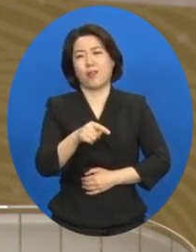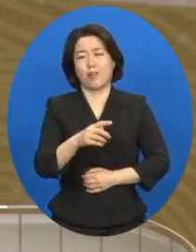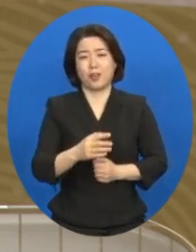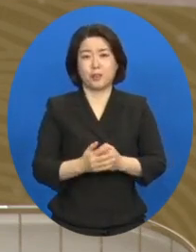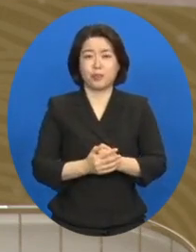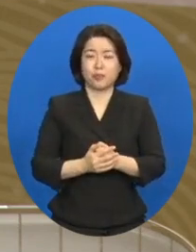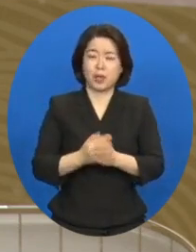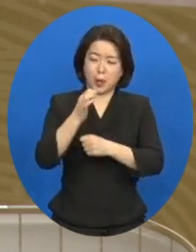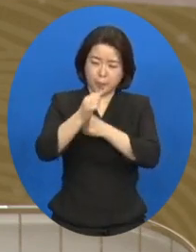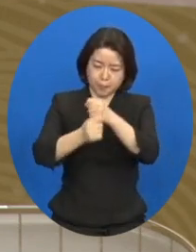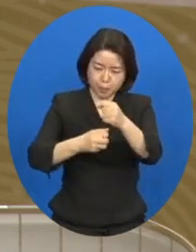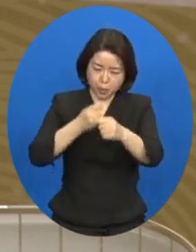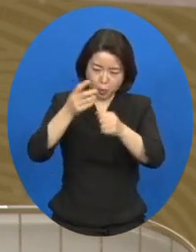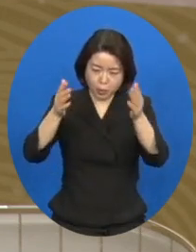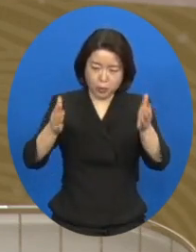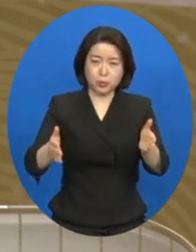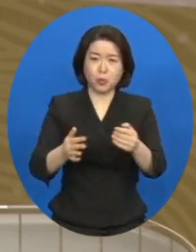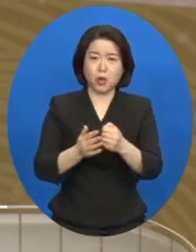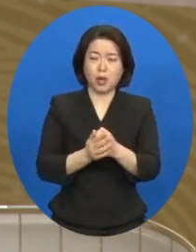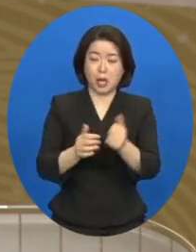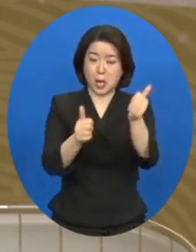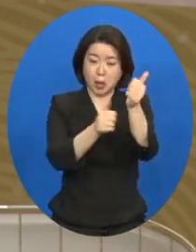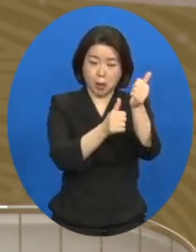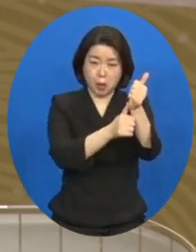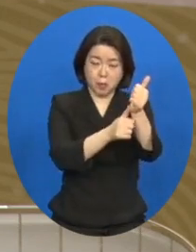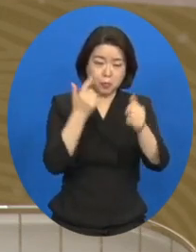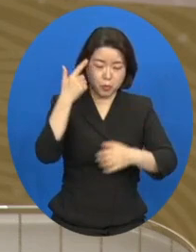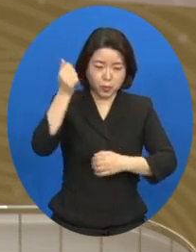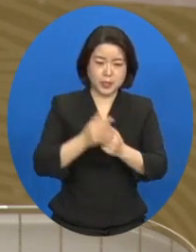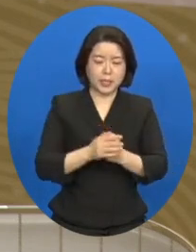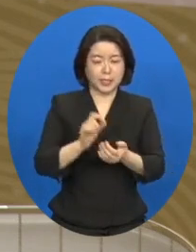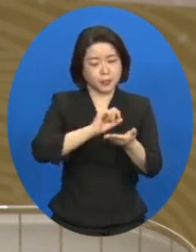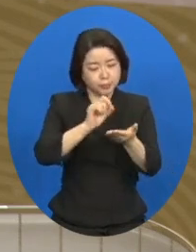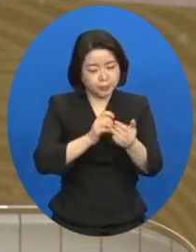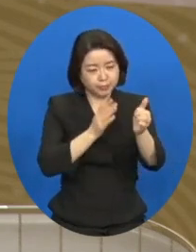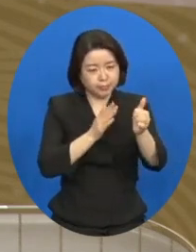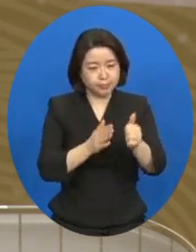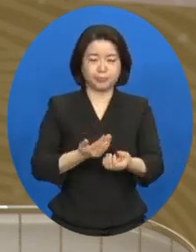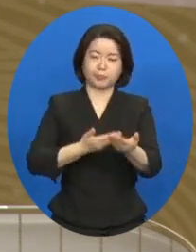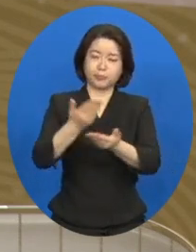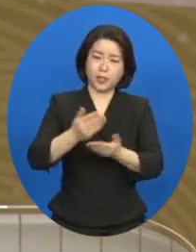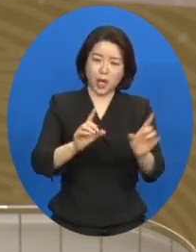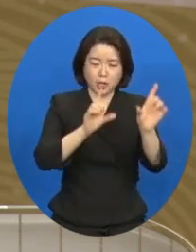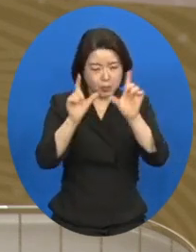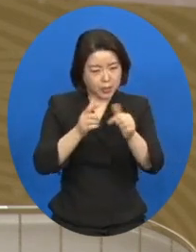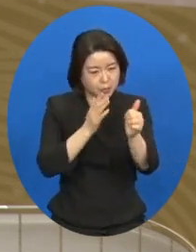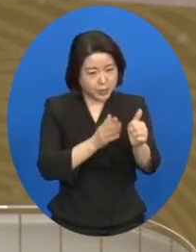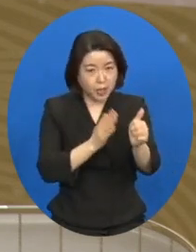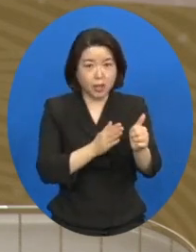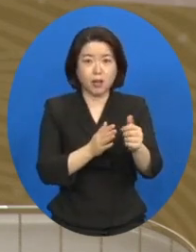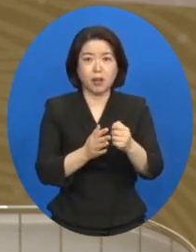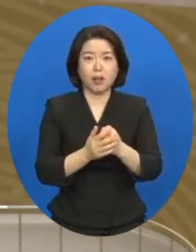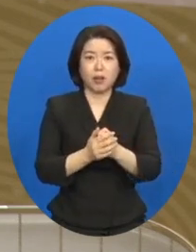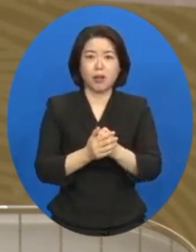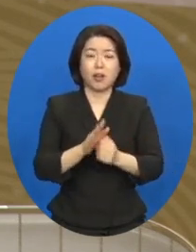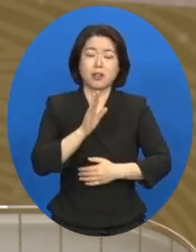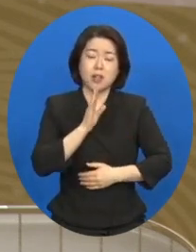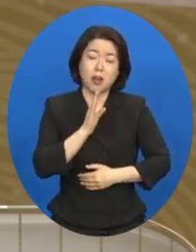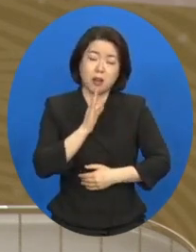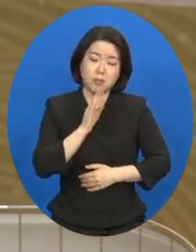거예요. 몇 년 동안 부목사님들에게 우리 동행일기 씁시다. 그리고 나누며 삽시다.